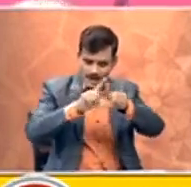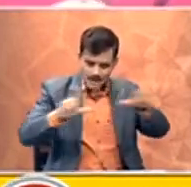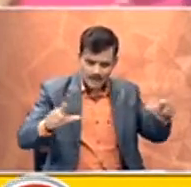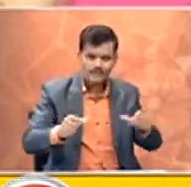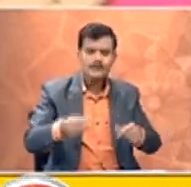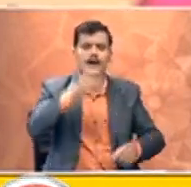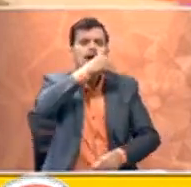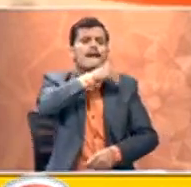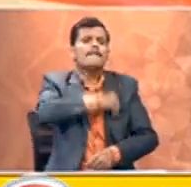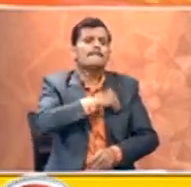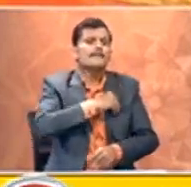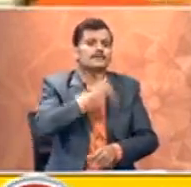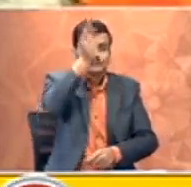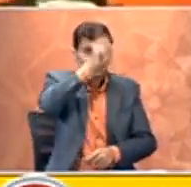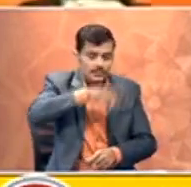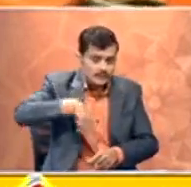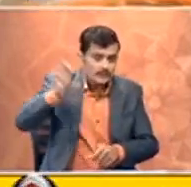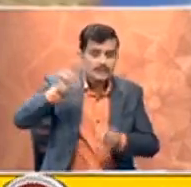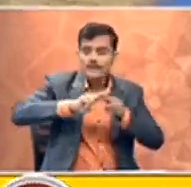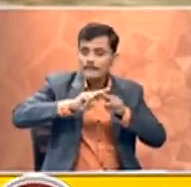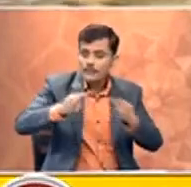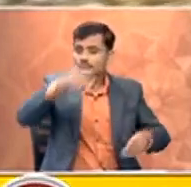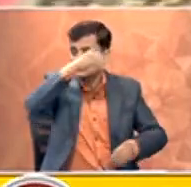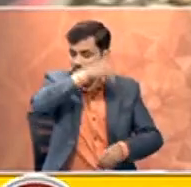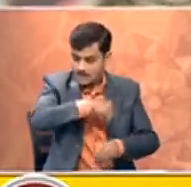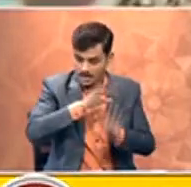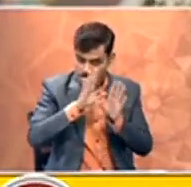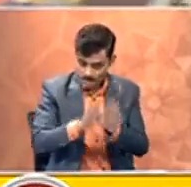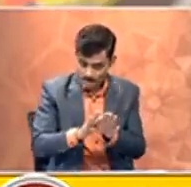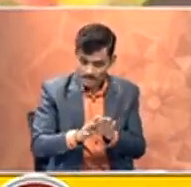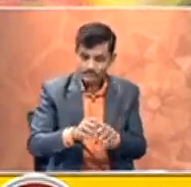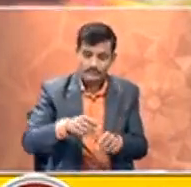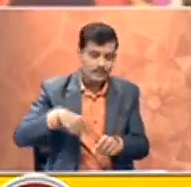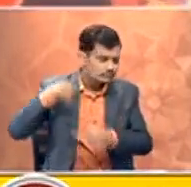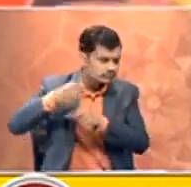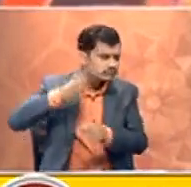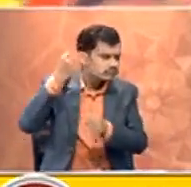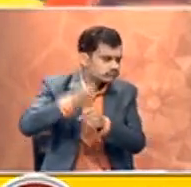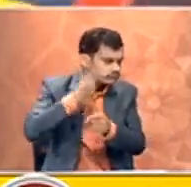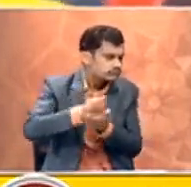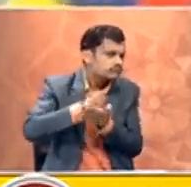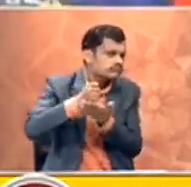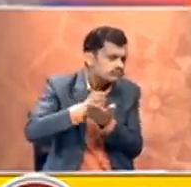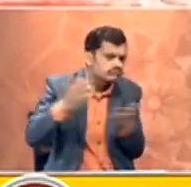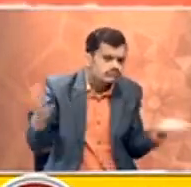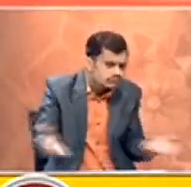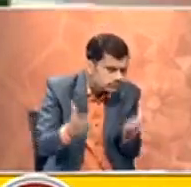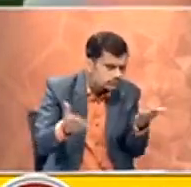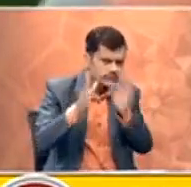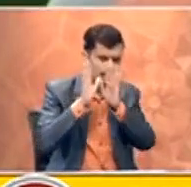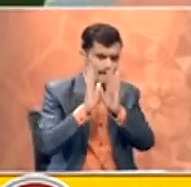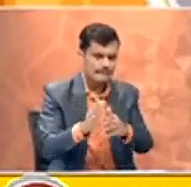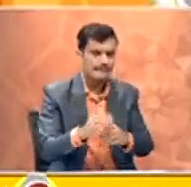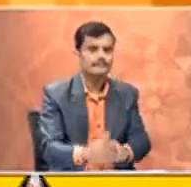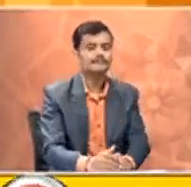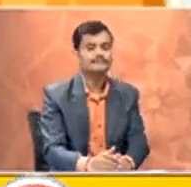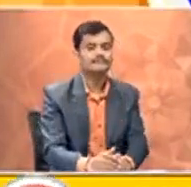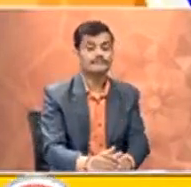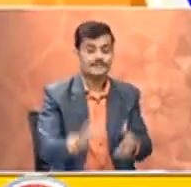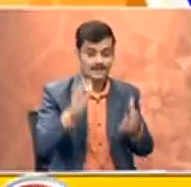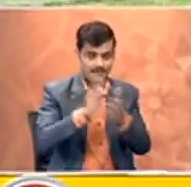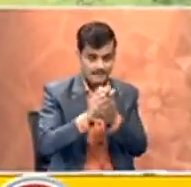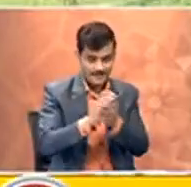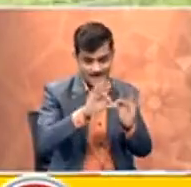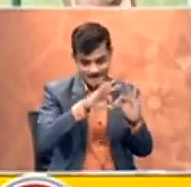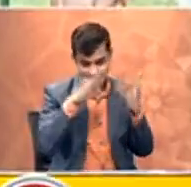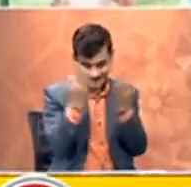लाभ पूरे देश को मिले, इसके लिए कई प्रयास भी किए जा रहे हैं। मेरे